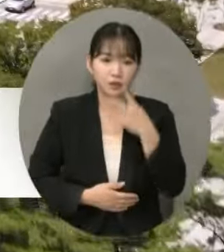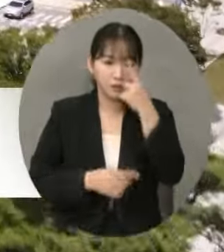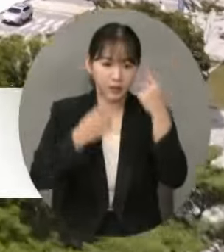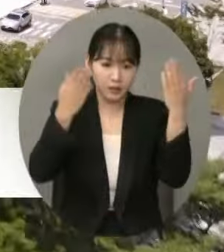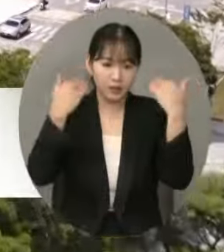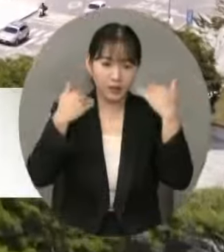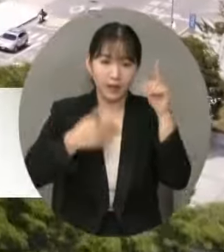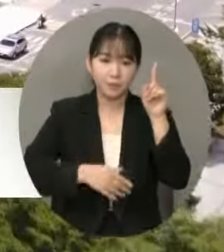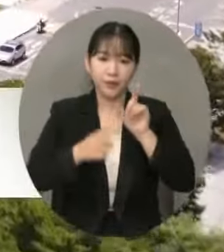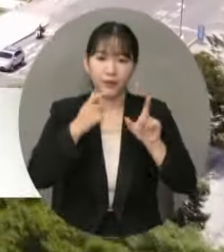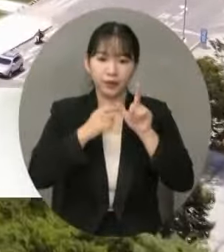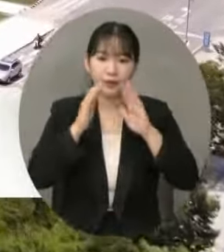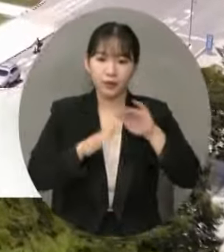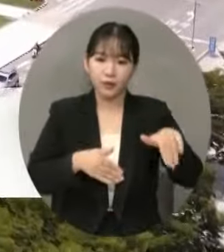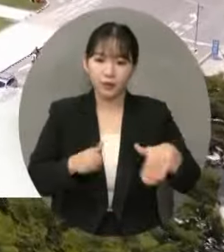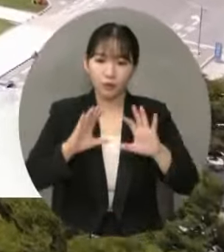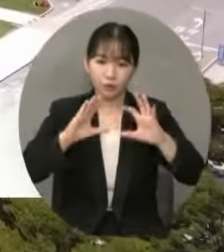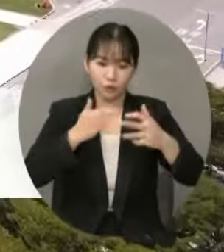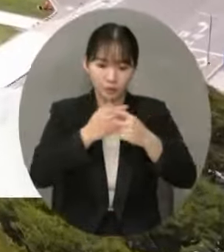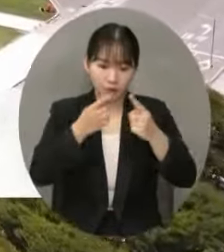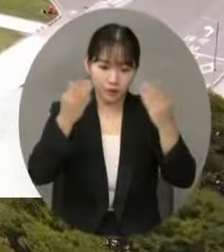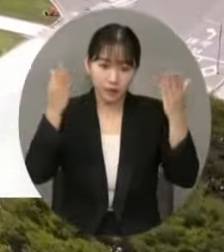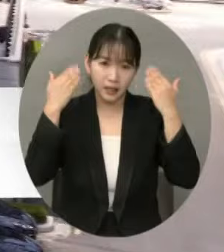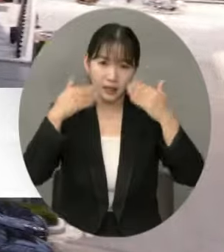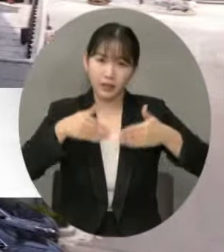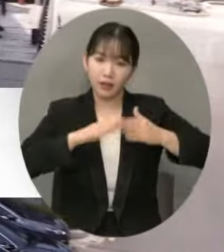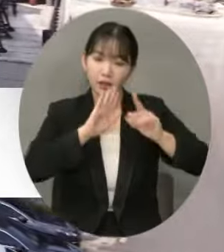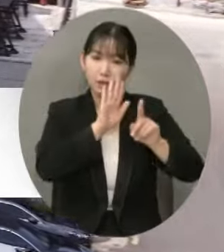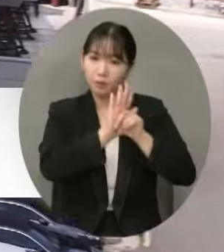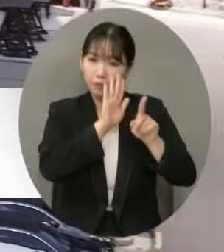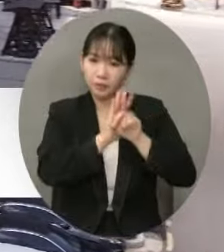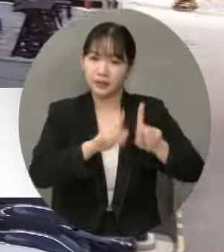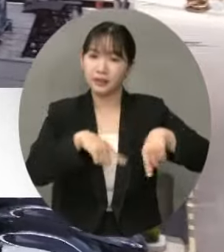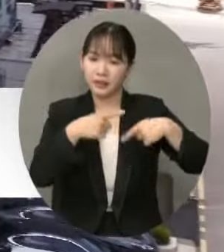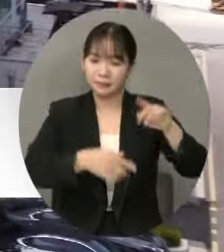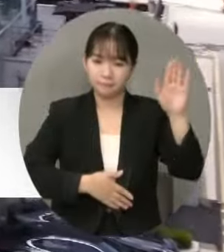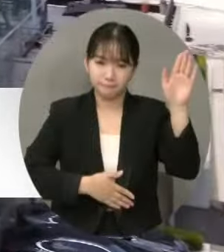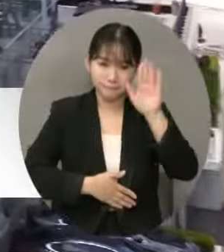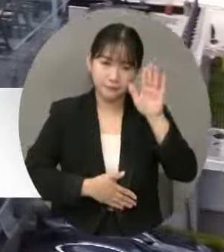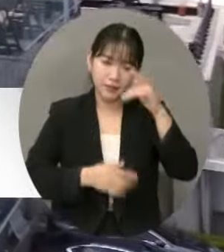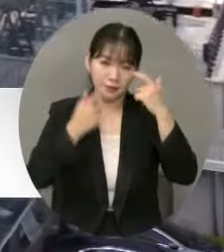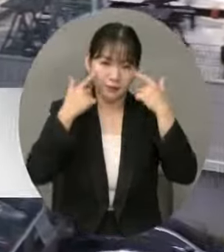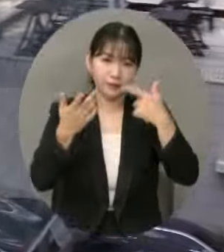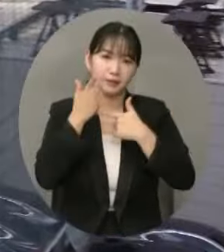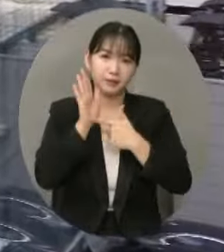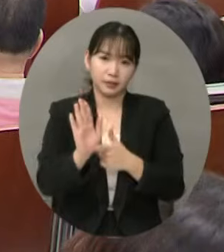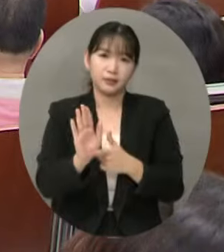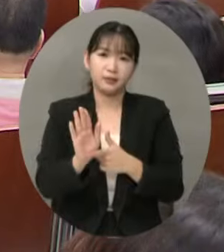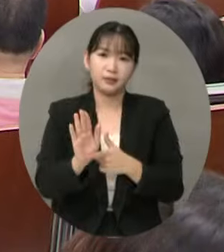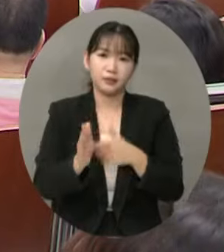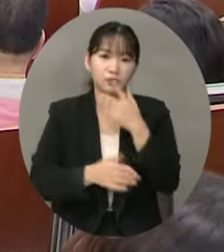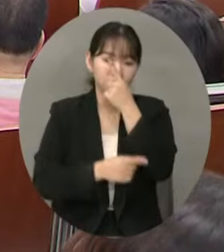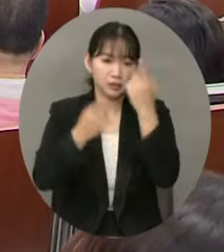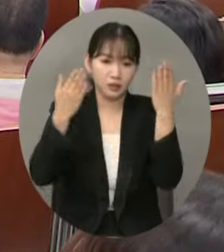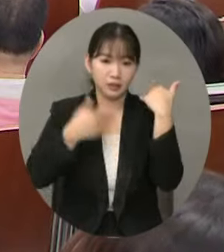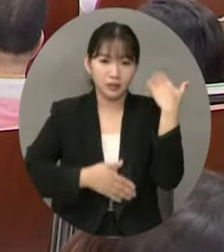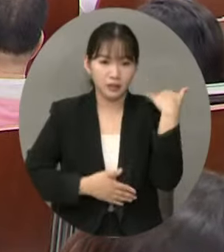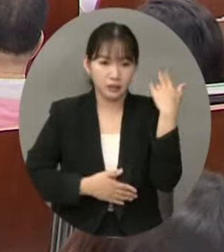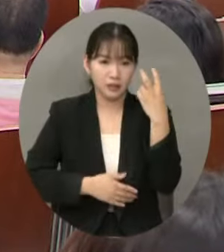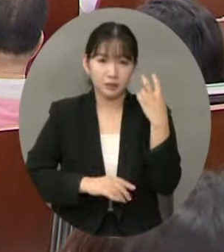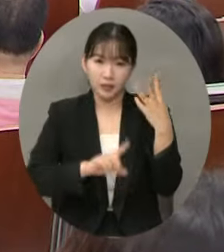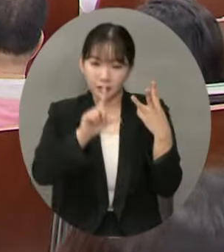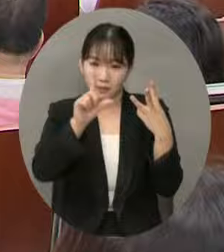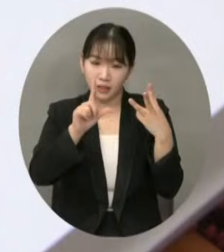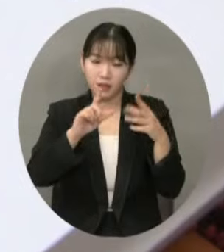순천대가 다시 한번 전라남도의 국립의과대학 설립 공모에 참여하지 않을 뜻을 분명히 했습니다. 순천대는 지난